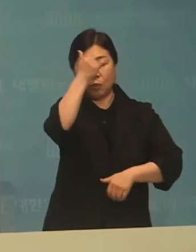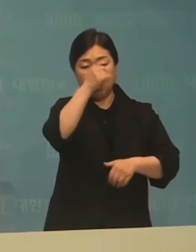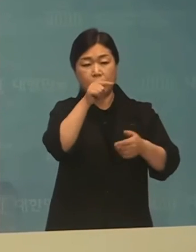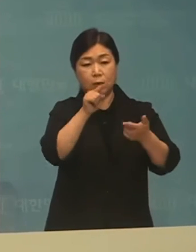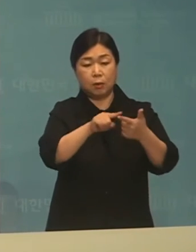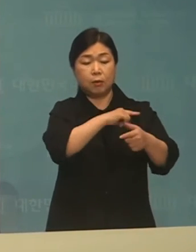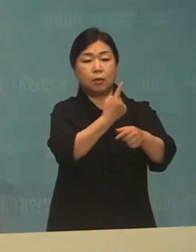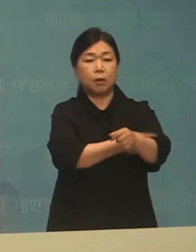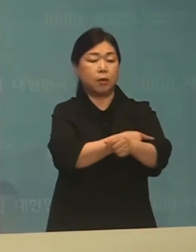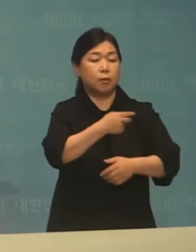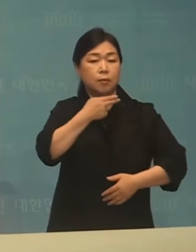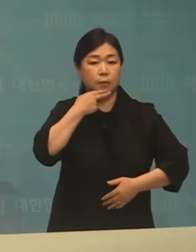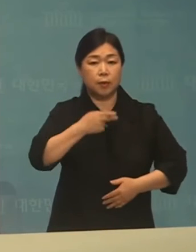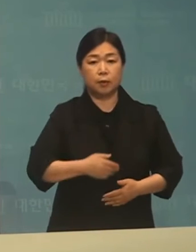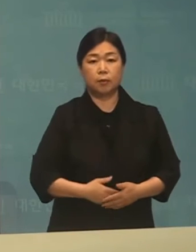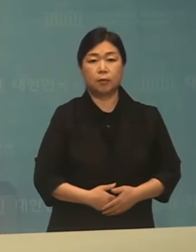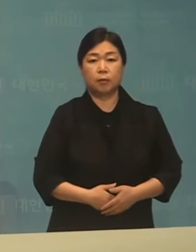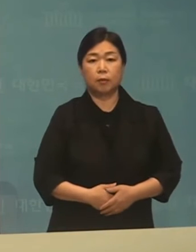없습니다.